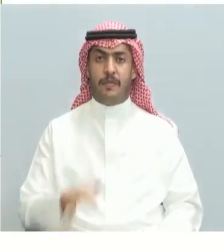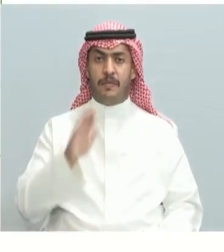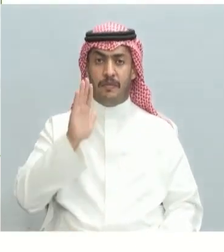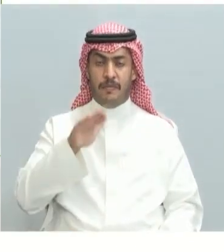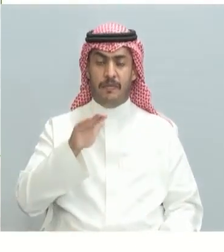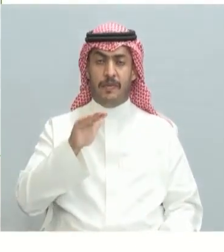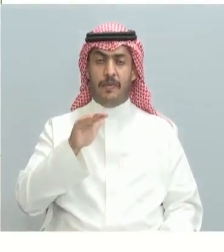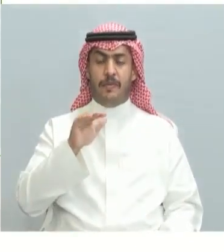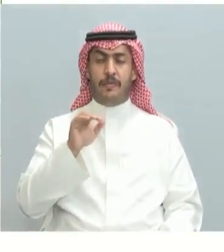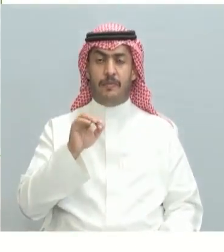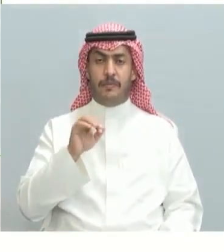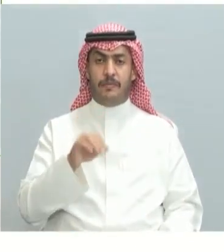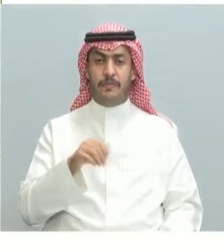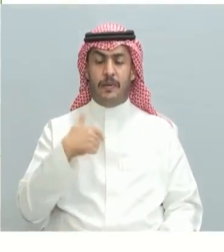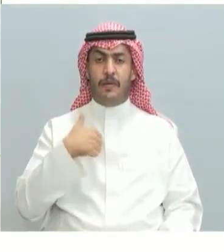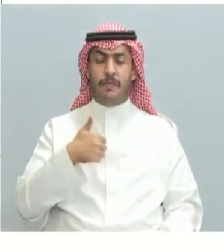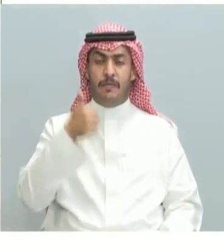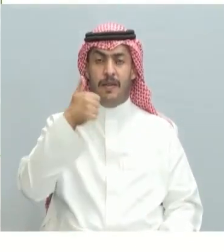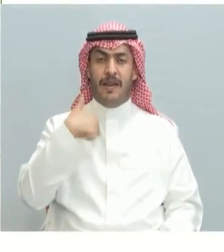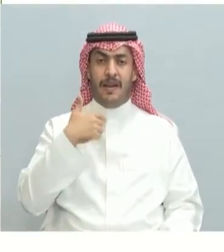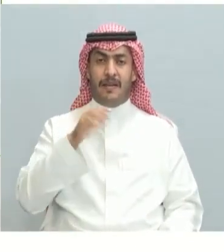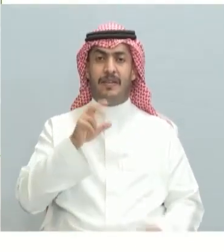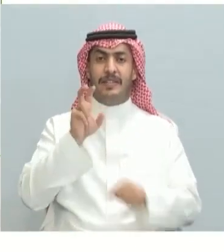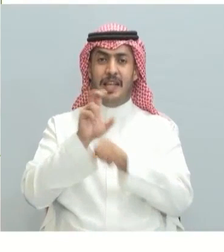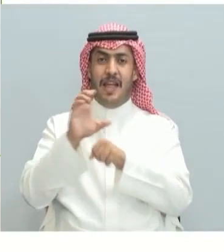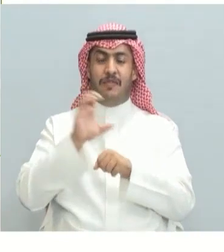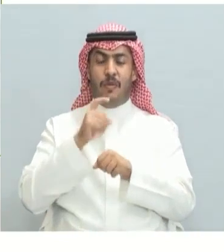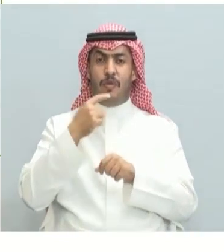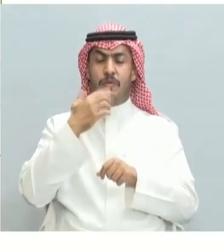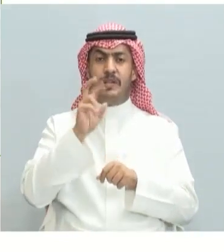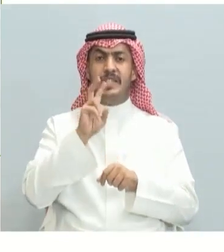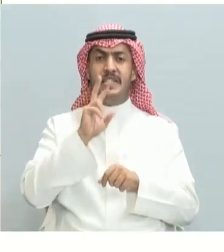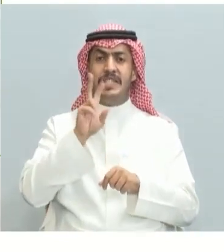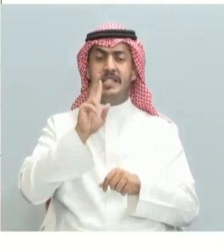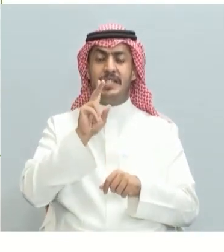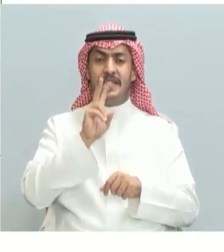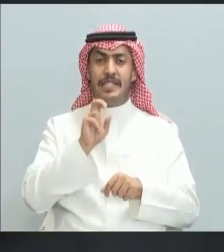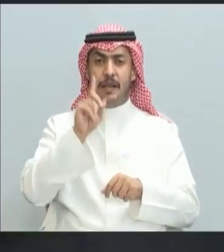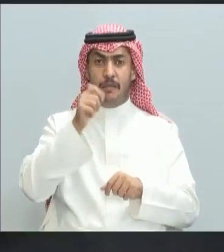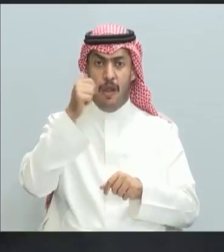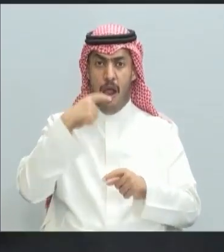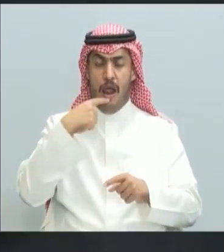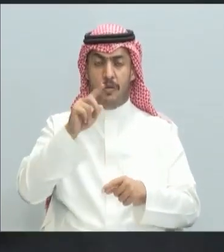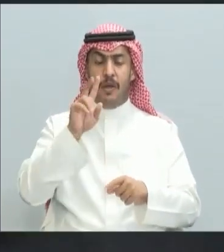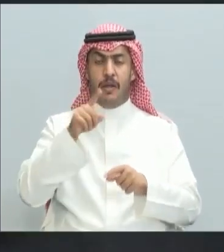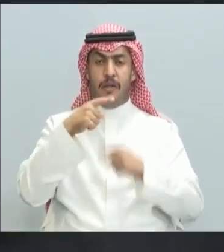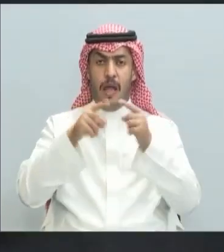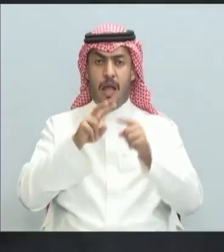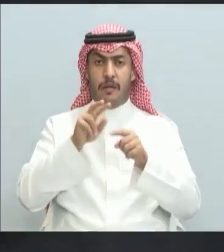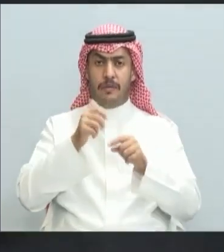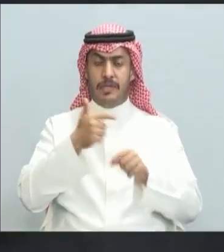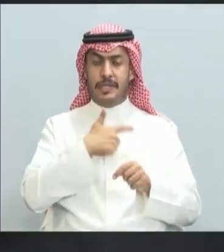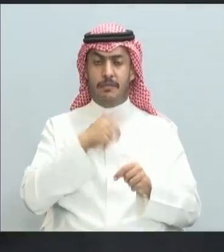او احصل على ادوات دين طويله الاجل لمده 20 سنه هل ستستمر هذه الادات